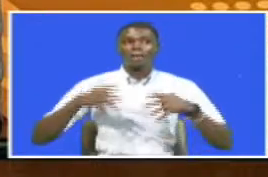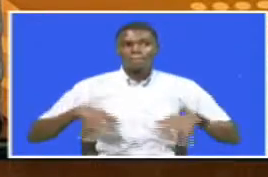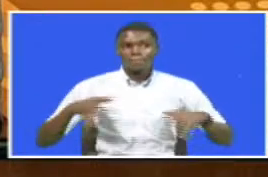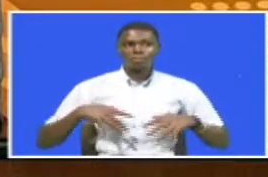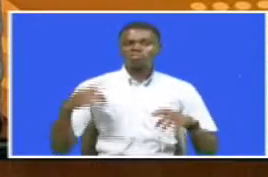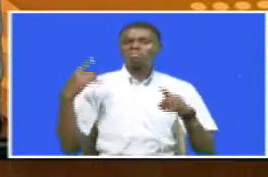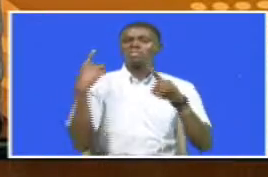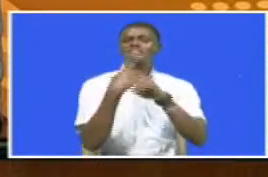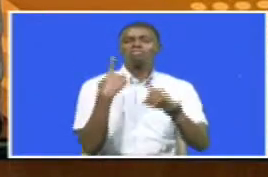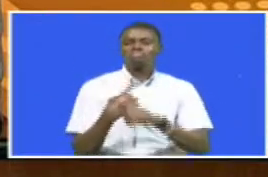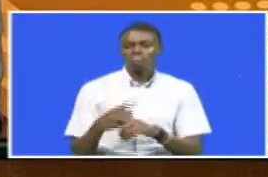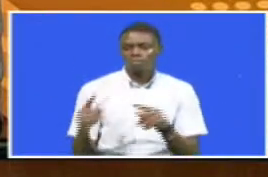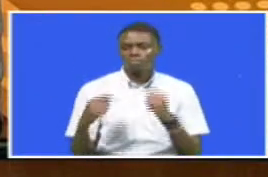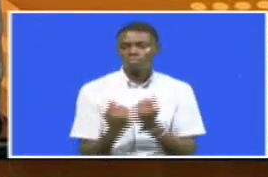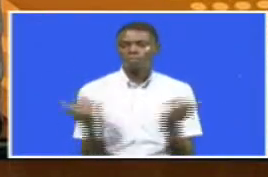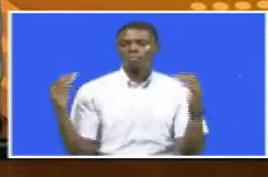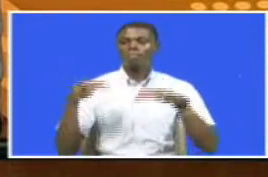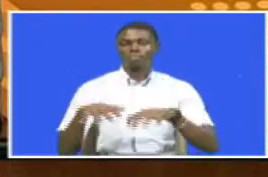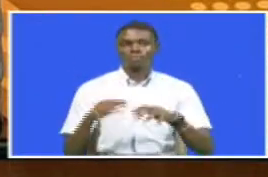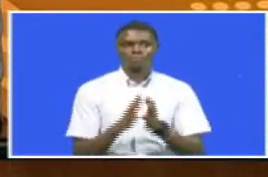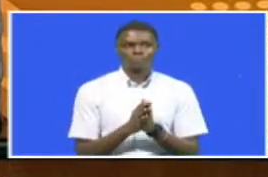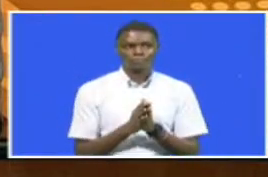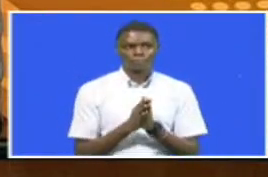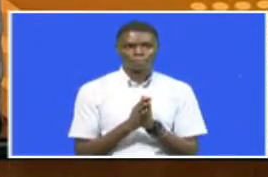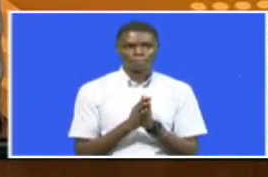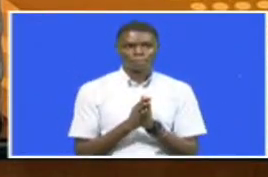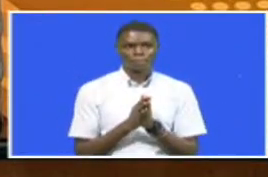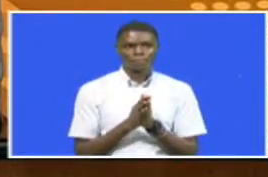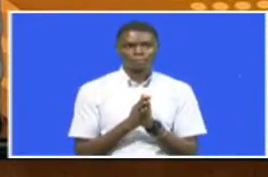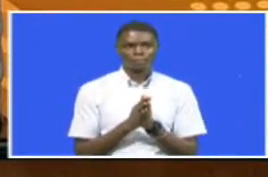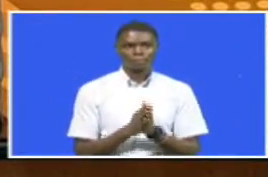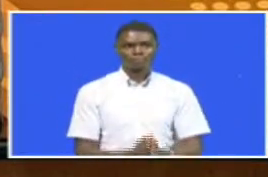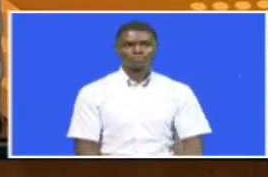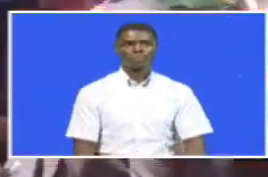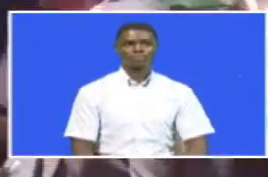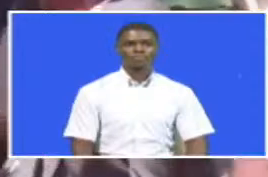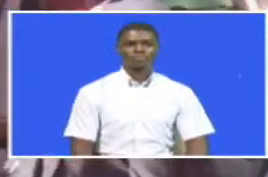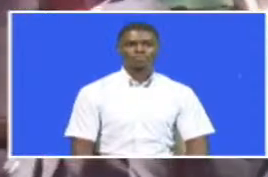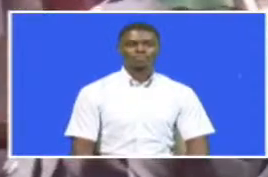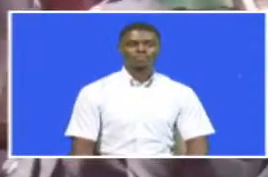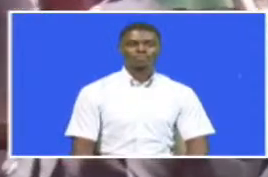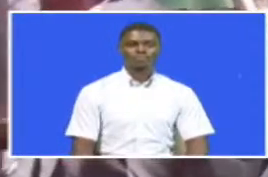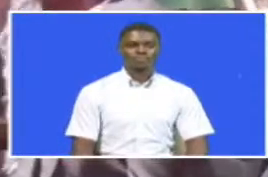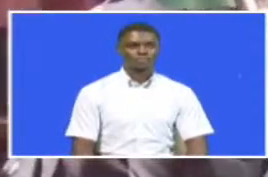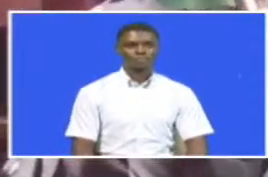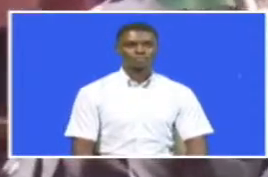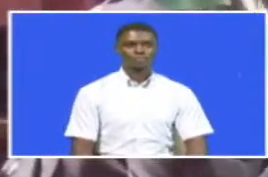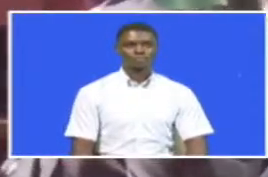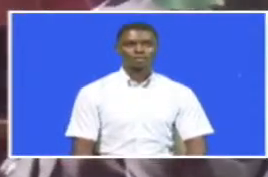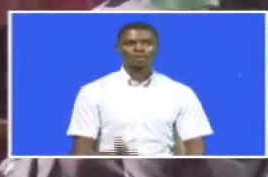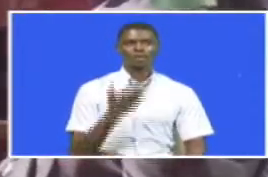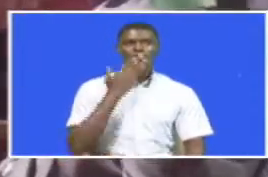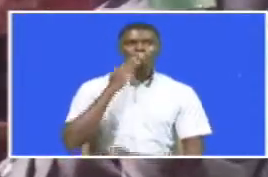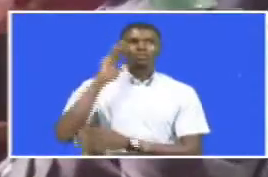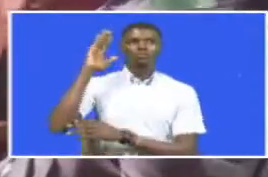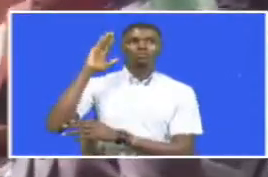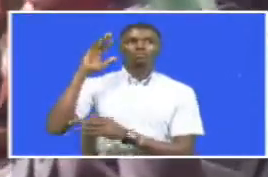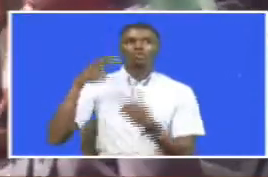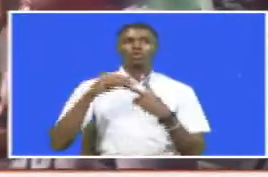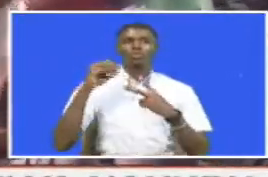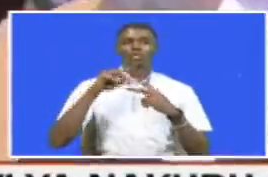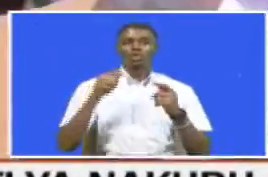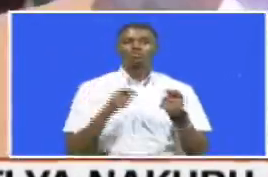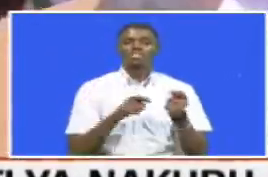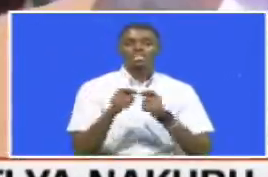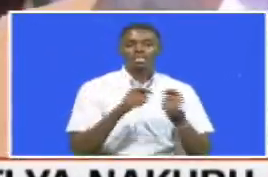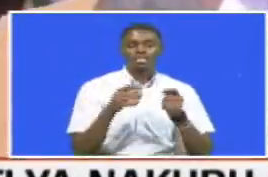watu kutoka jamii mbalimbali. Mwanahabari Bramwell anaarifu zaidi. Nominee will be sworn in will be the nominee for trade,